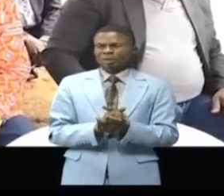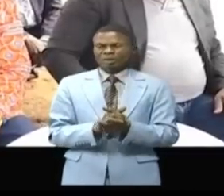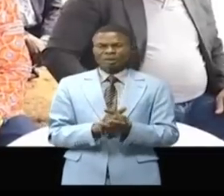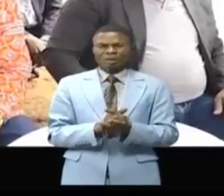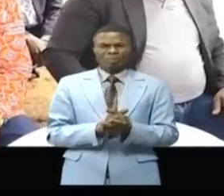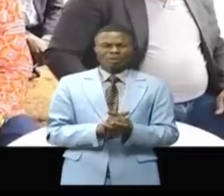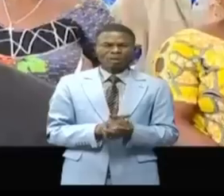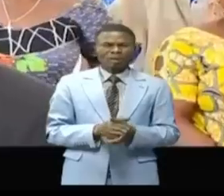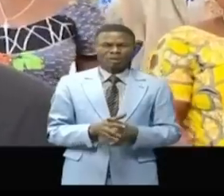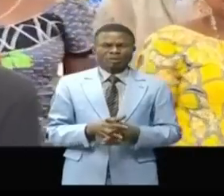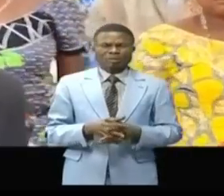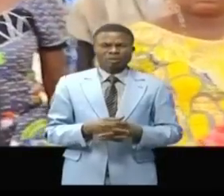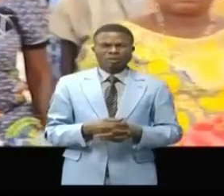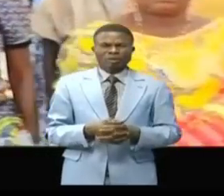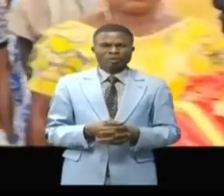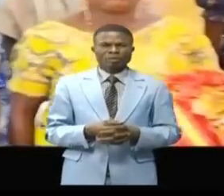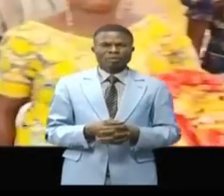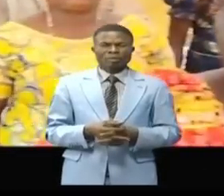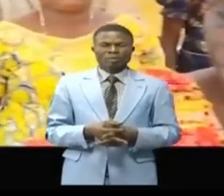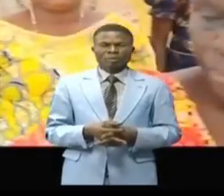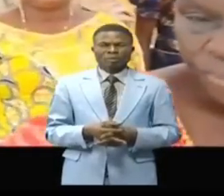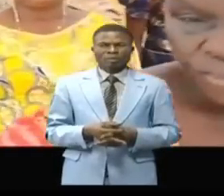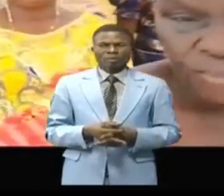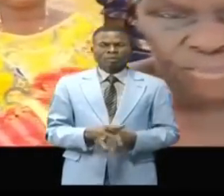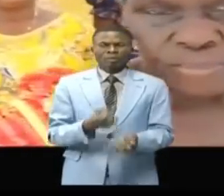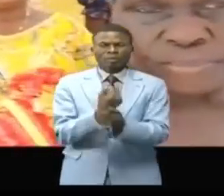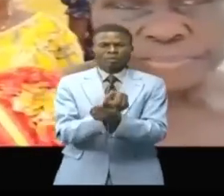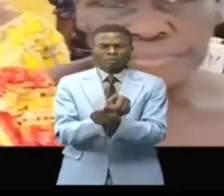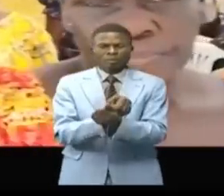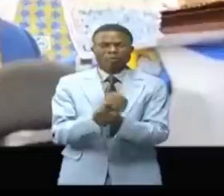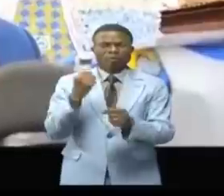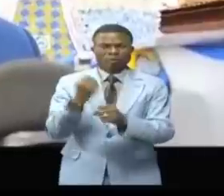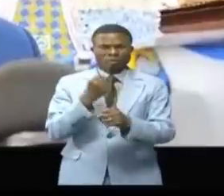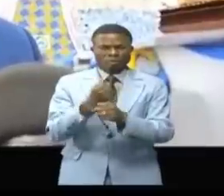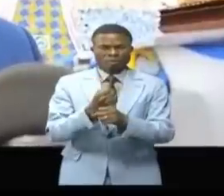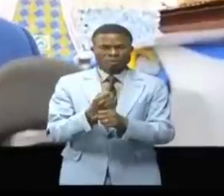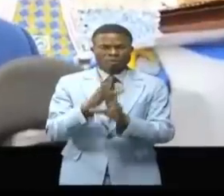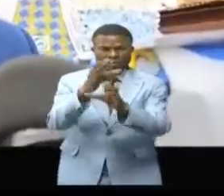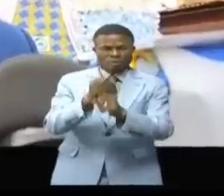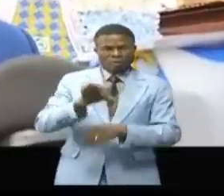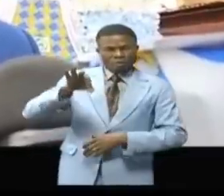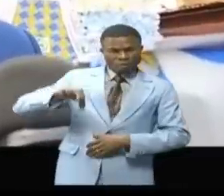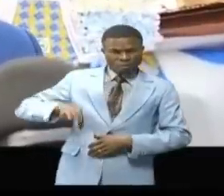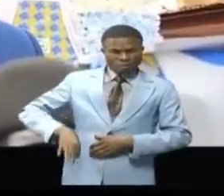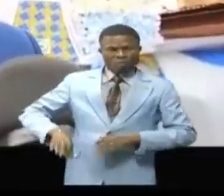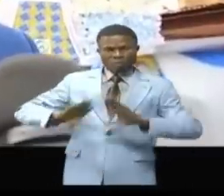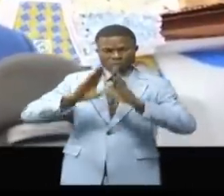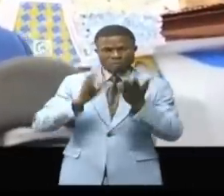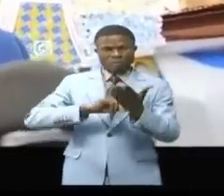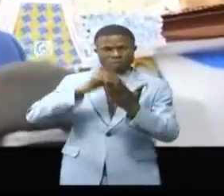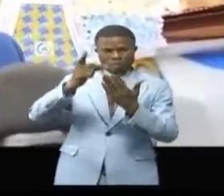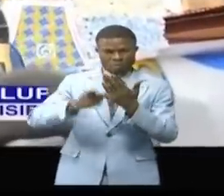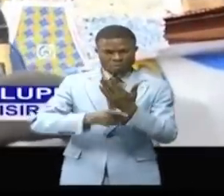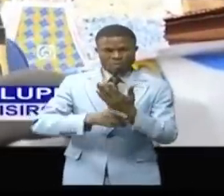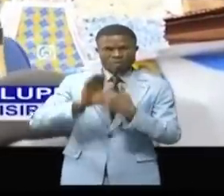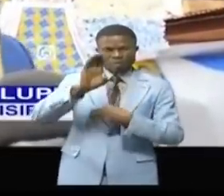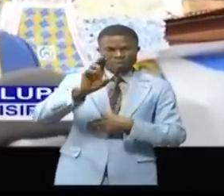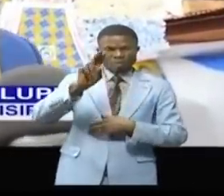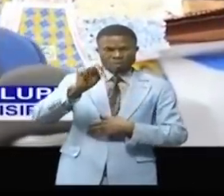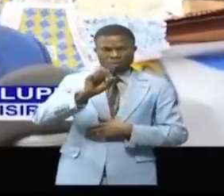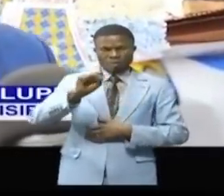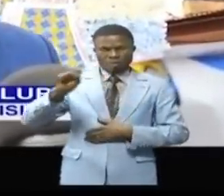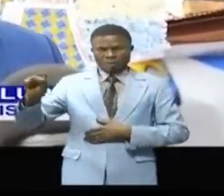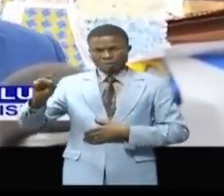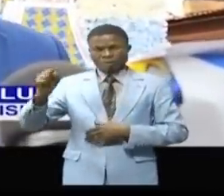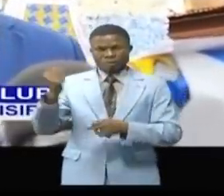les cotisations sociales et en veillant au respect des procédures en vue des bénéficiaires et prestations servies par la CNCS, dont les